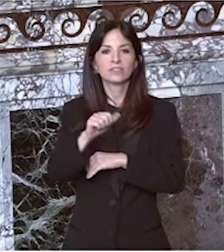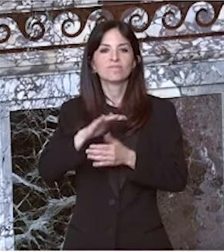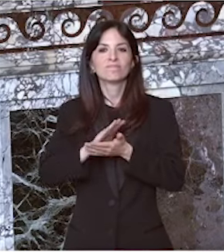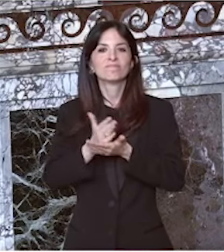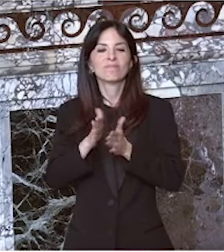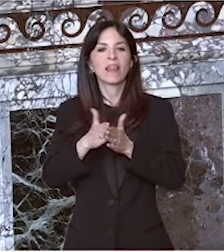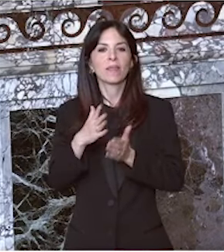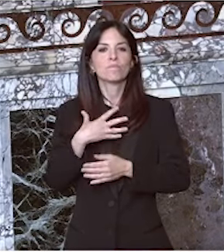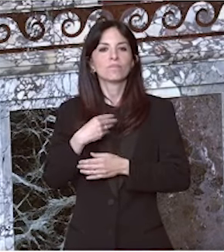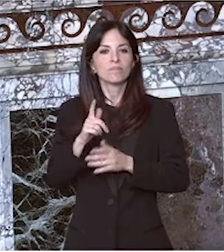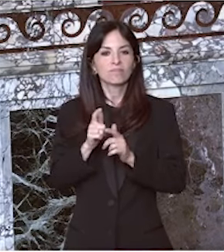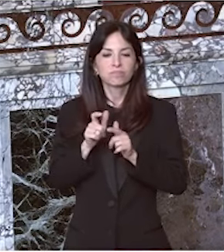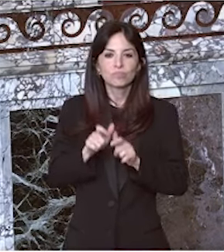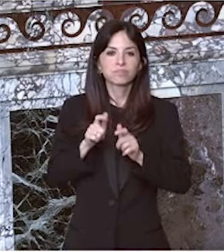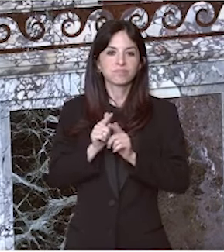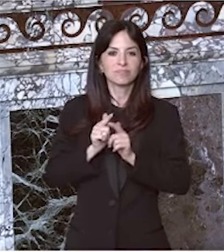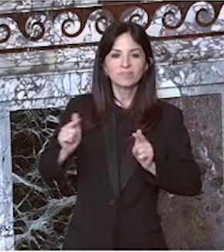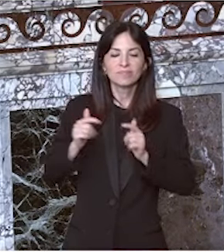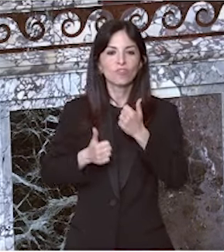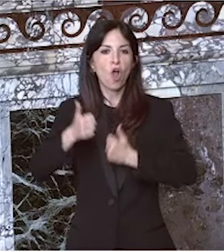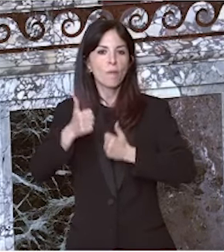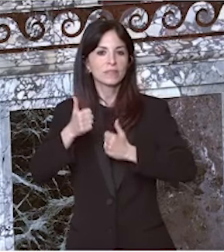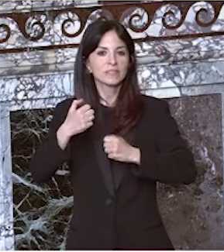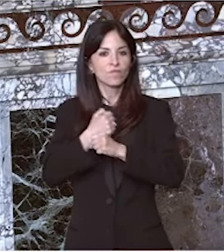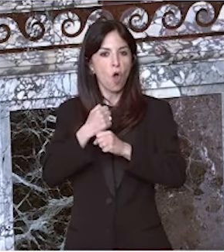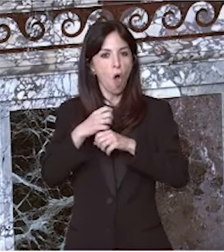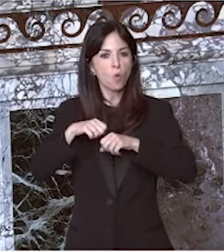su crescita, competitività e occupazione.